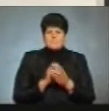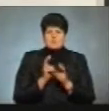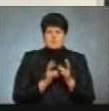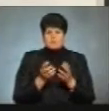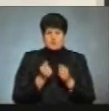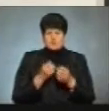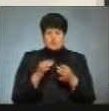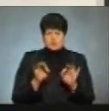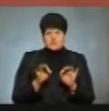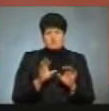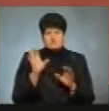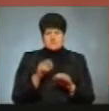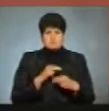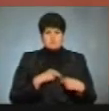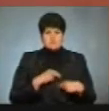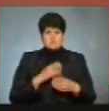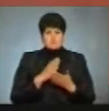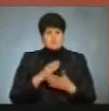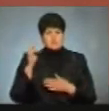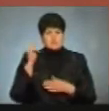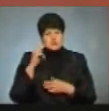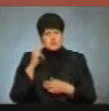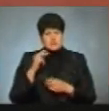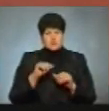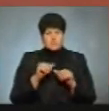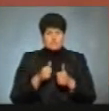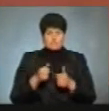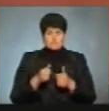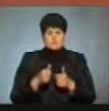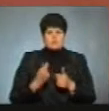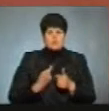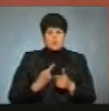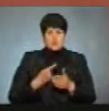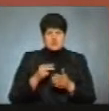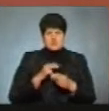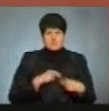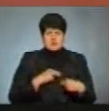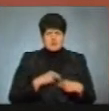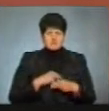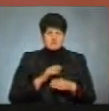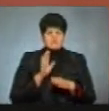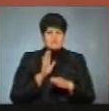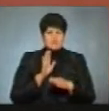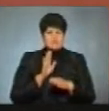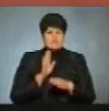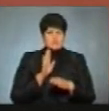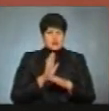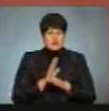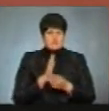дозвіл, всі працівники пройшли навчання і перевірку з найзахоронної праці, всі наказом призначені відповідальні особи.